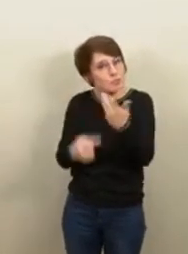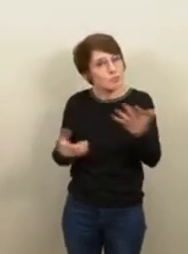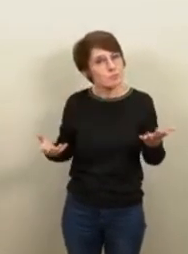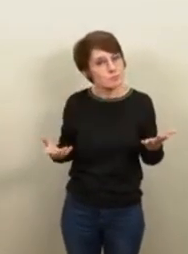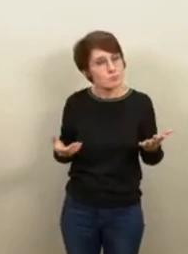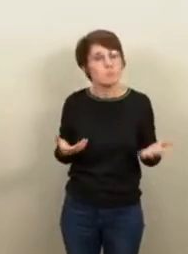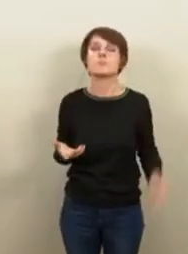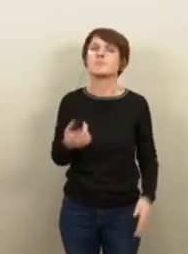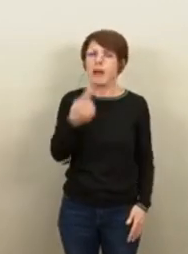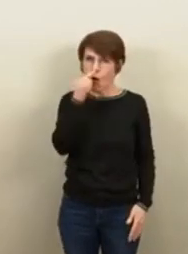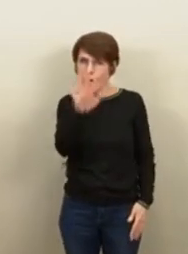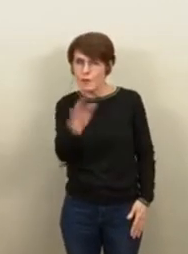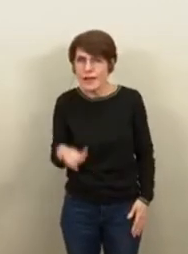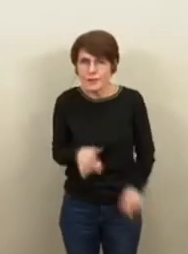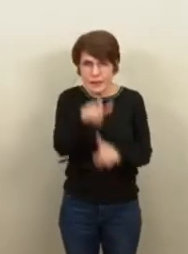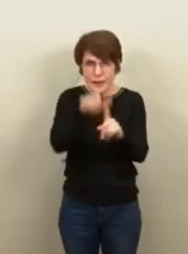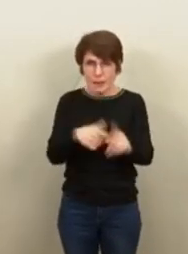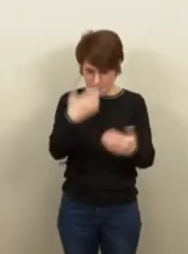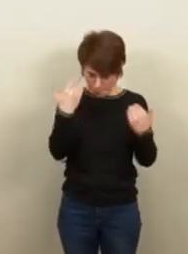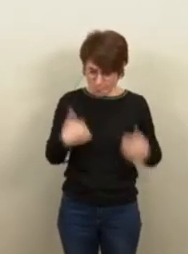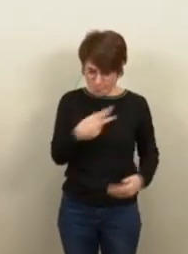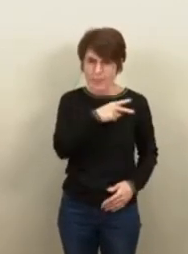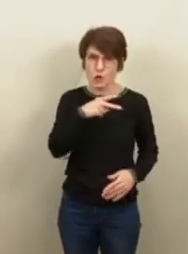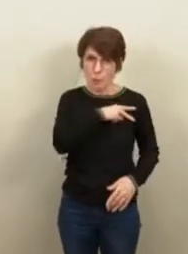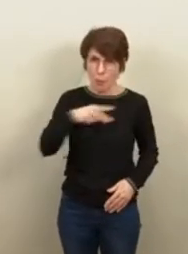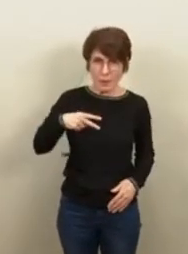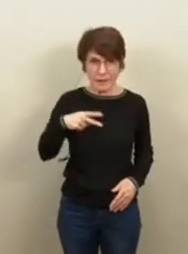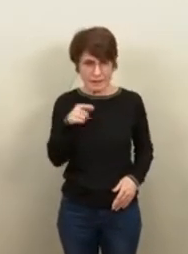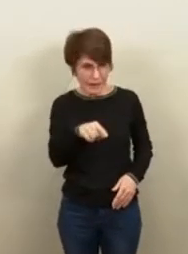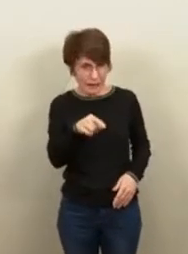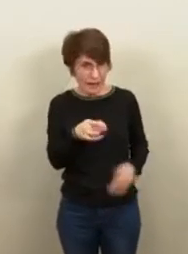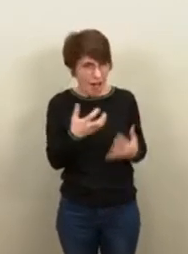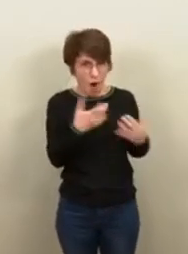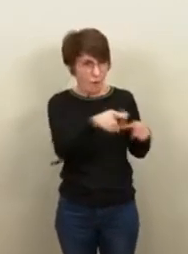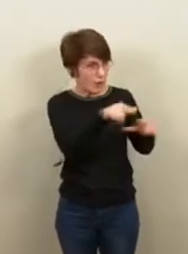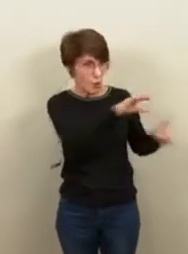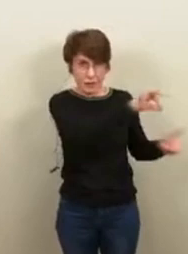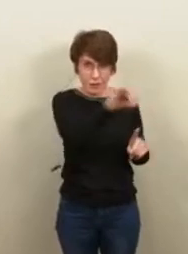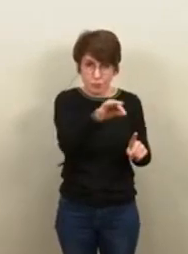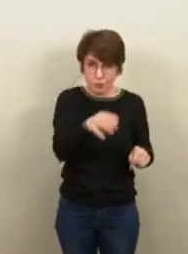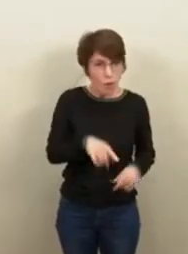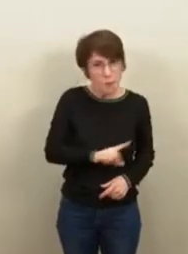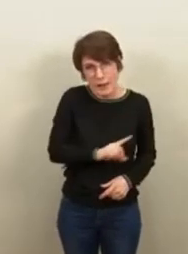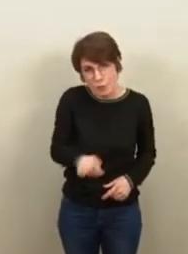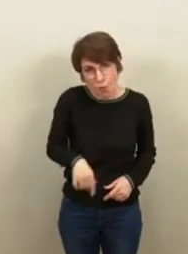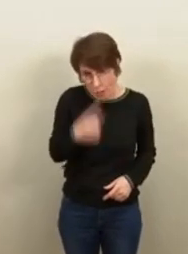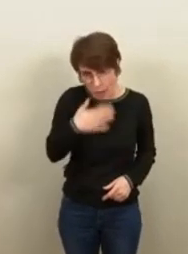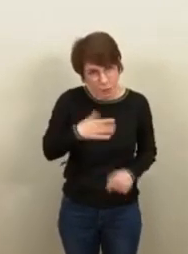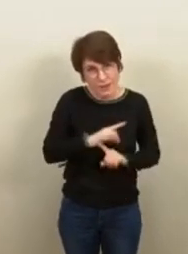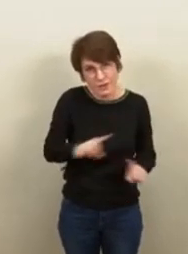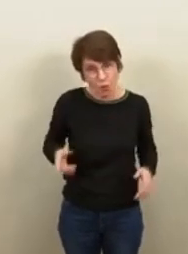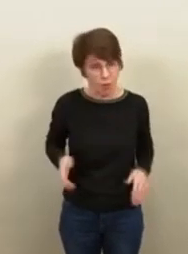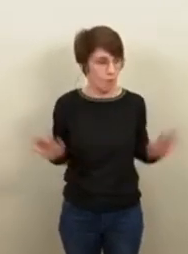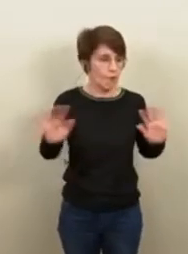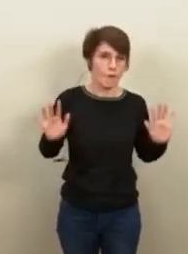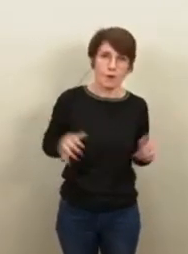que ce propriétaire d'un appartement de 35 mètres carrés aura envie de le louer dans de telles conditions? Non, je ne pense pas. Ou